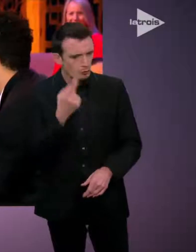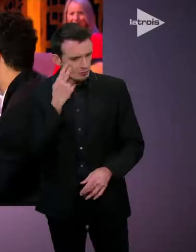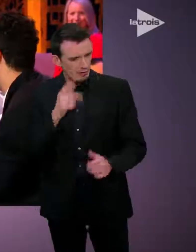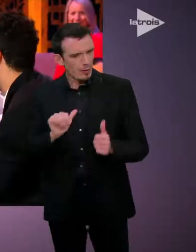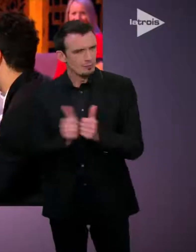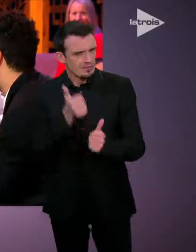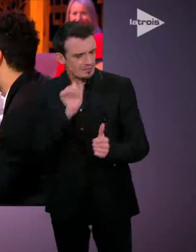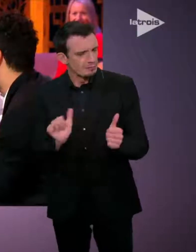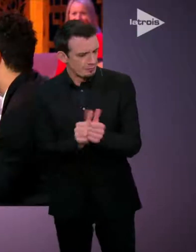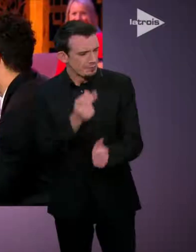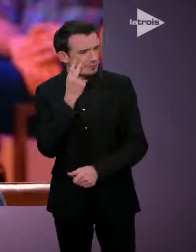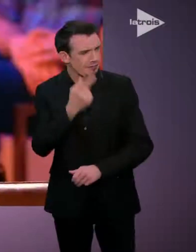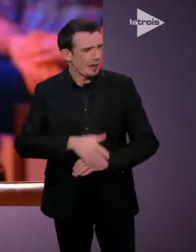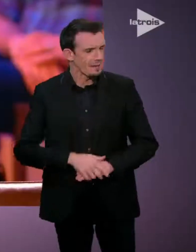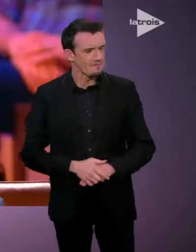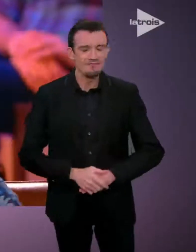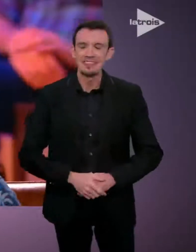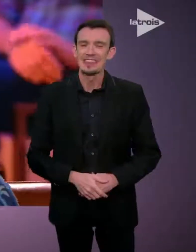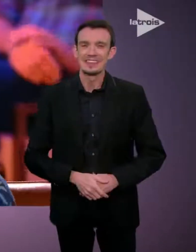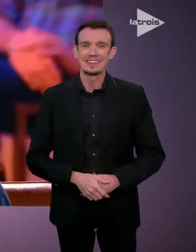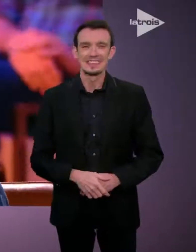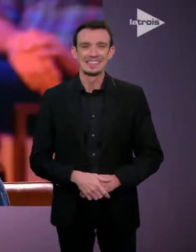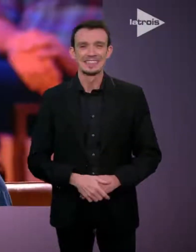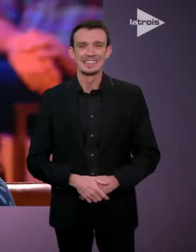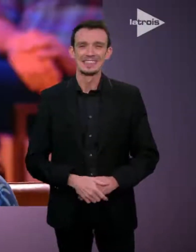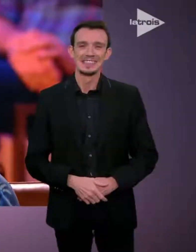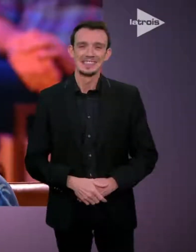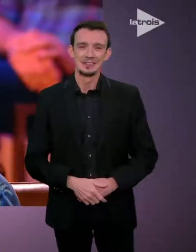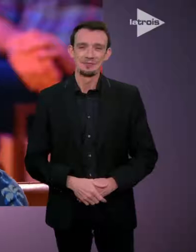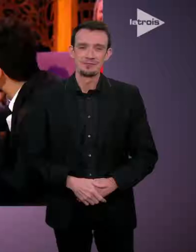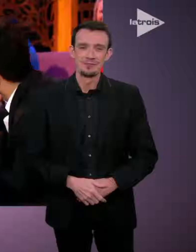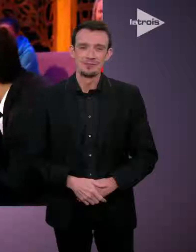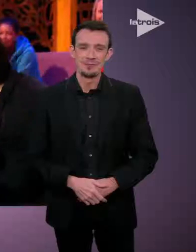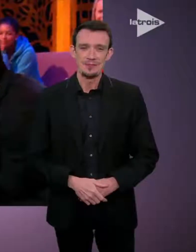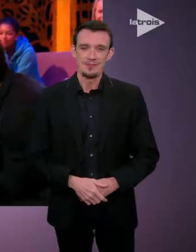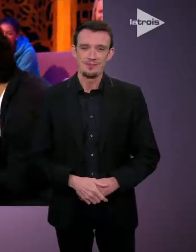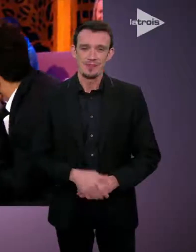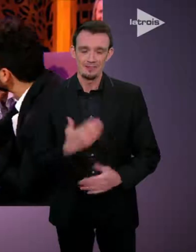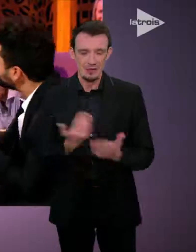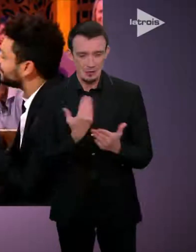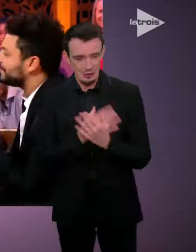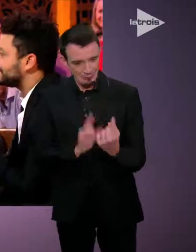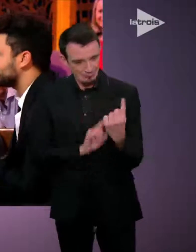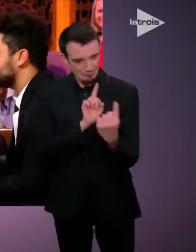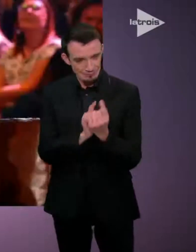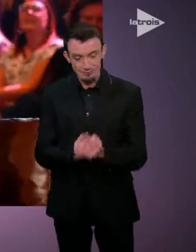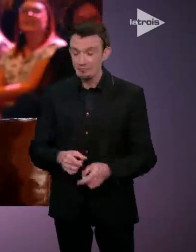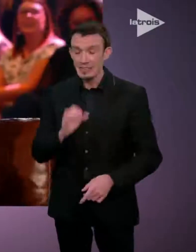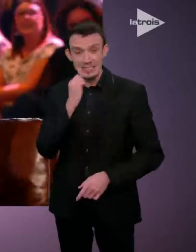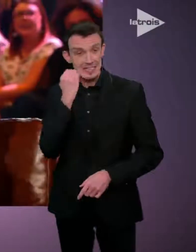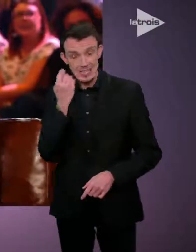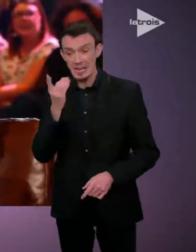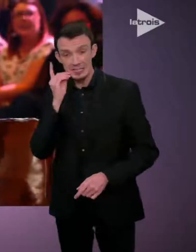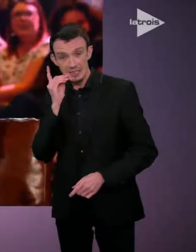pécho, une tonne. Une Sacha, tonne. En tout cas, un Delphine, Magali, Sacha. Bénédicte, je n'ai qu'une chose à